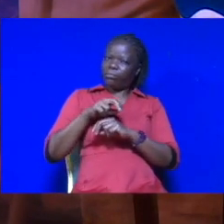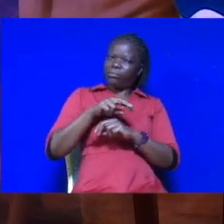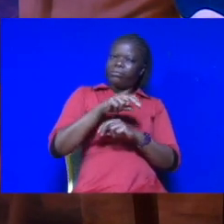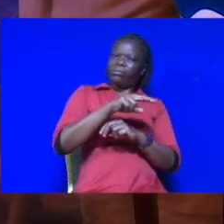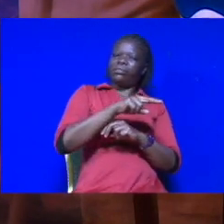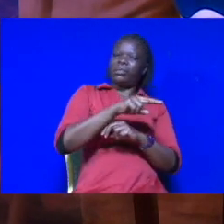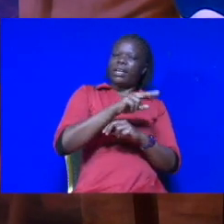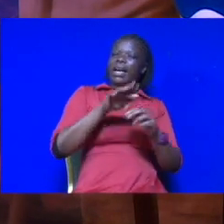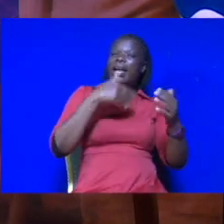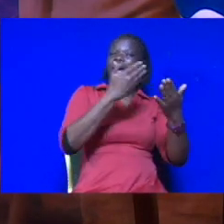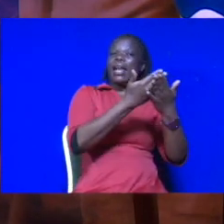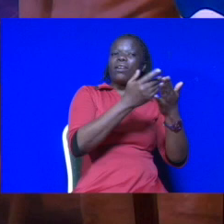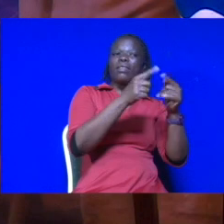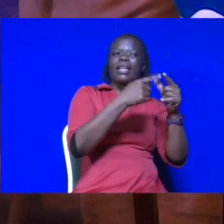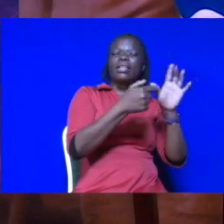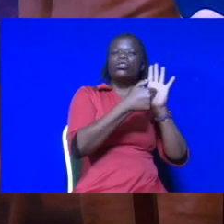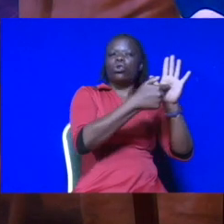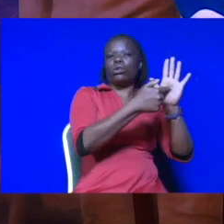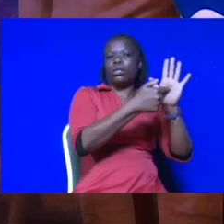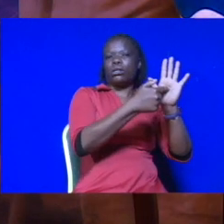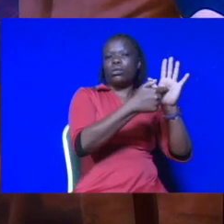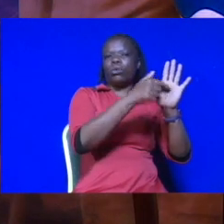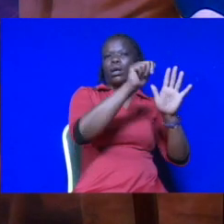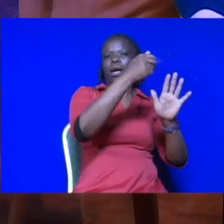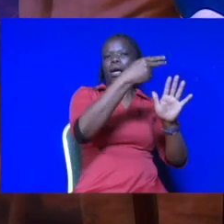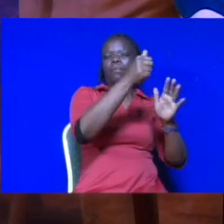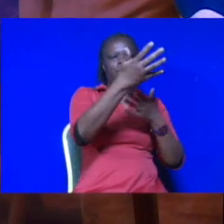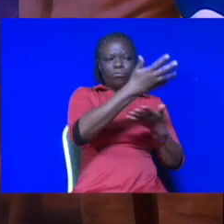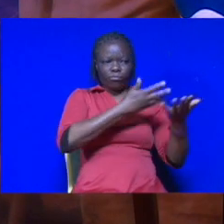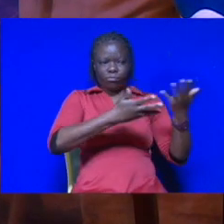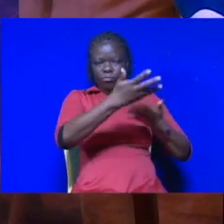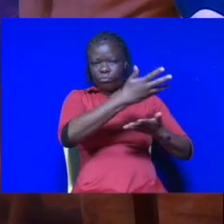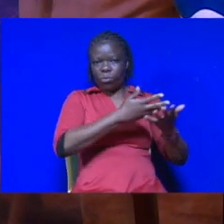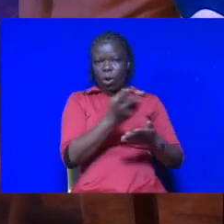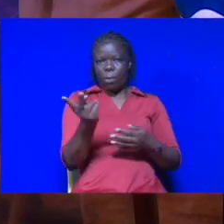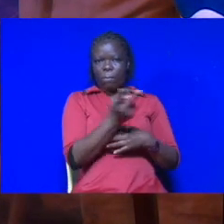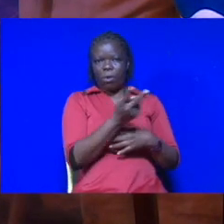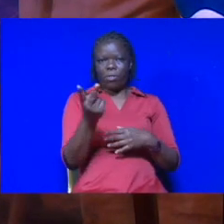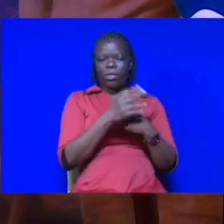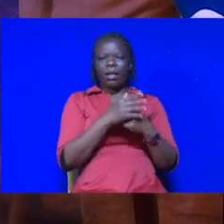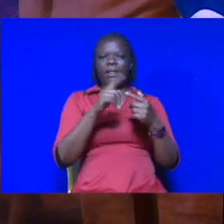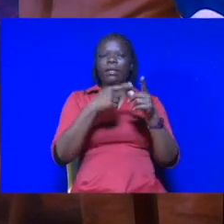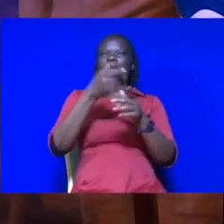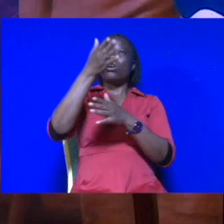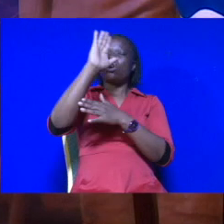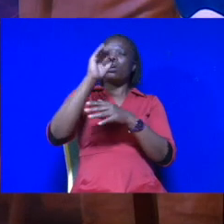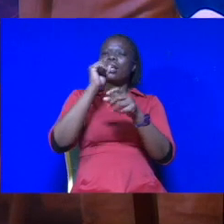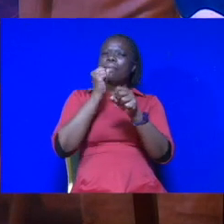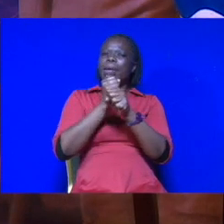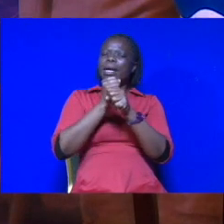akaenda mpaka akajionyesha. Wakawa na mazungumzo. Mungu akafanya